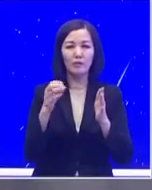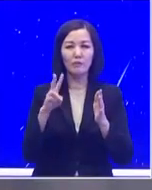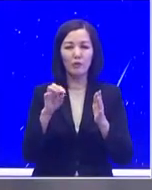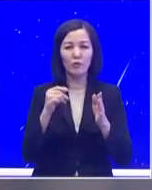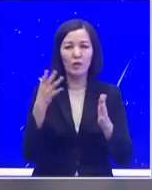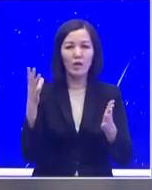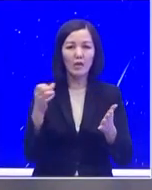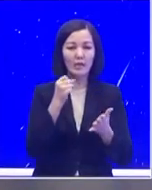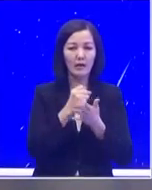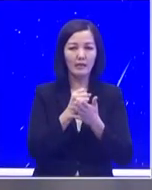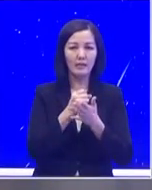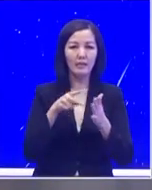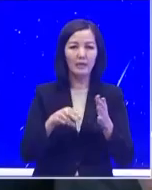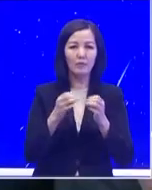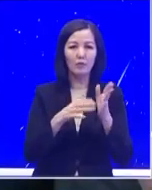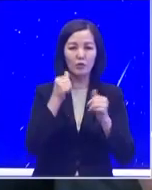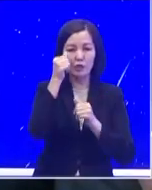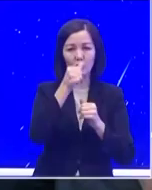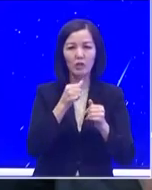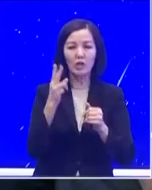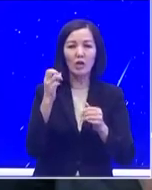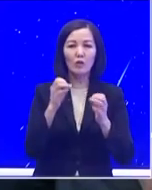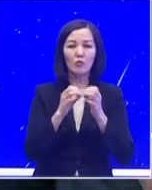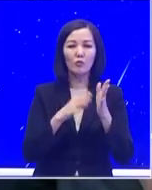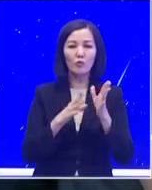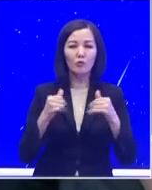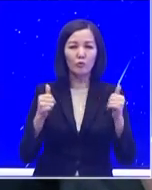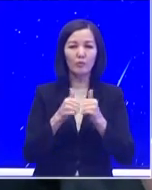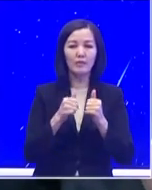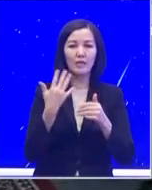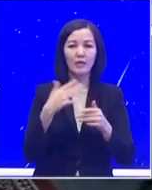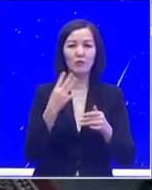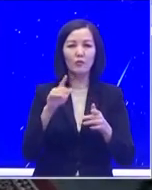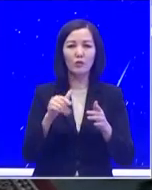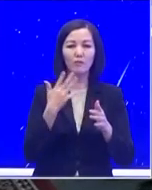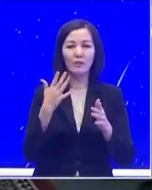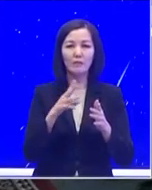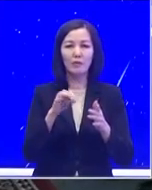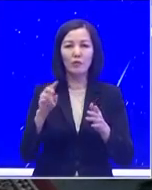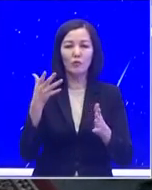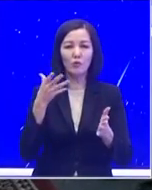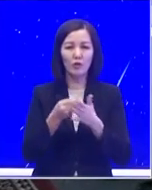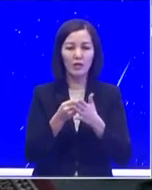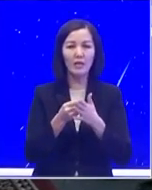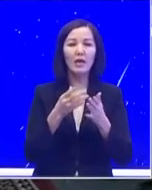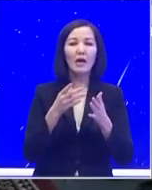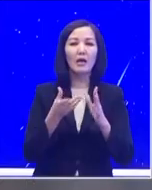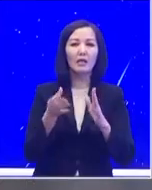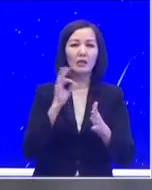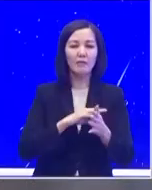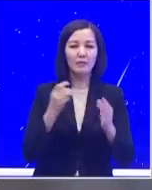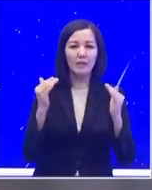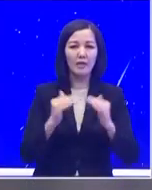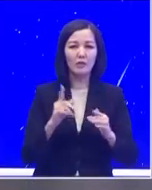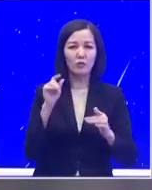сомасында тағайындалды. 2018 жылы 219 отбасына 54,5 миллион тенге төленген. Ал табысы аз